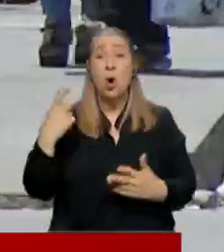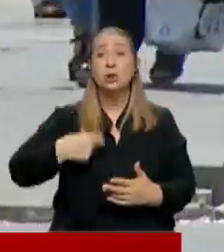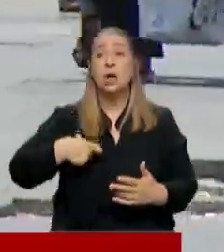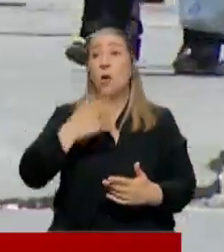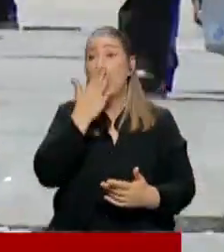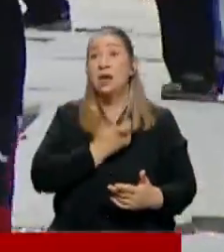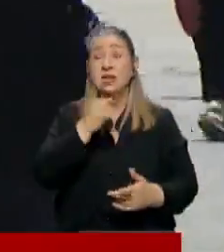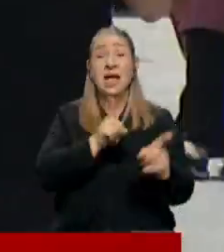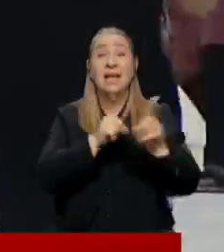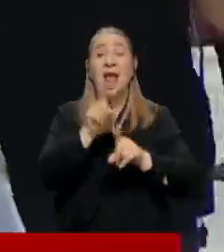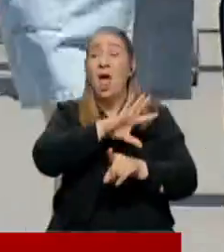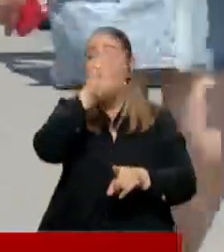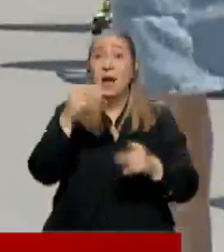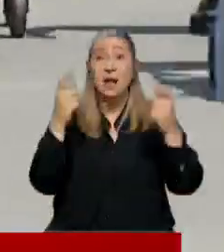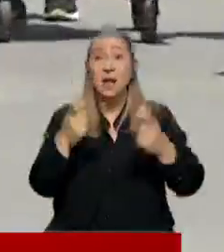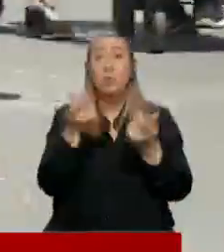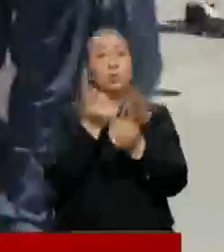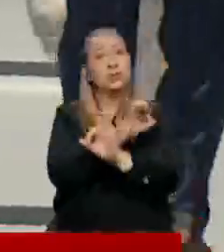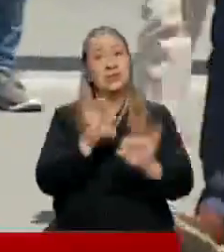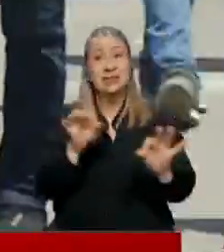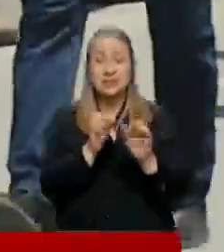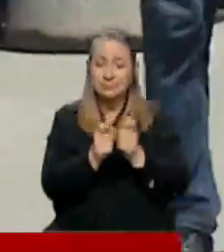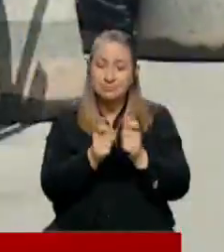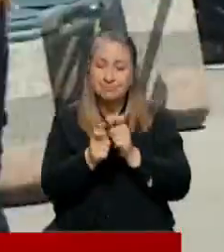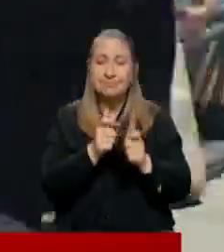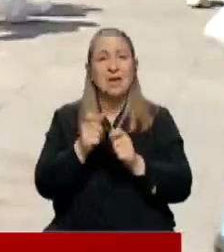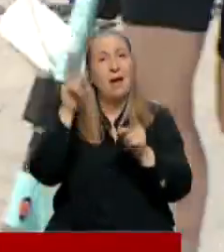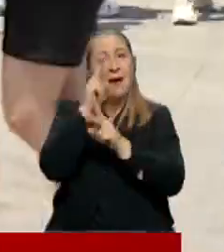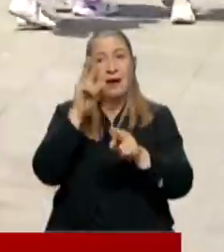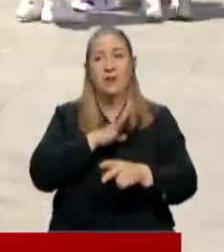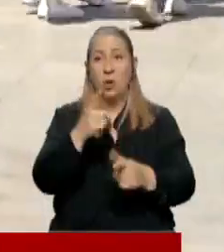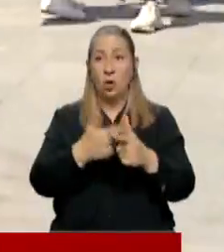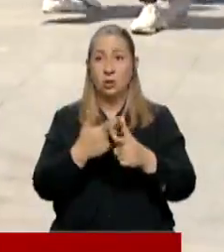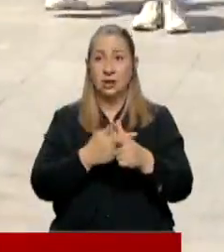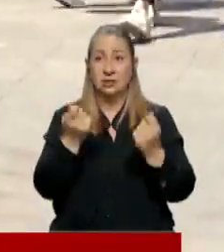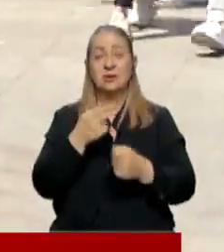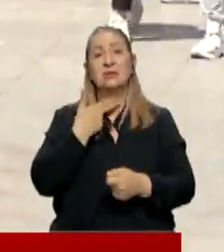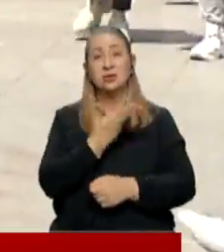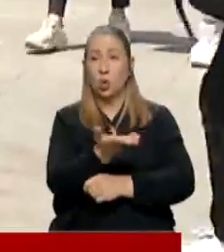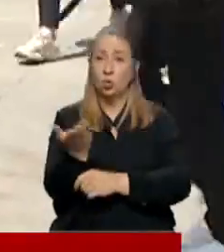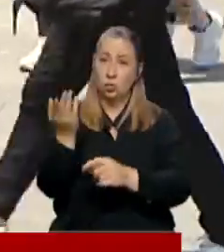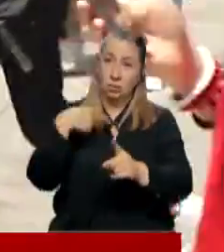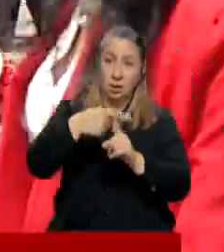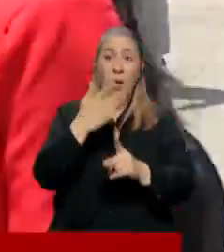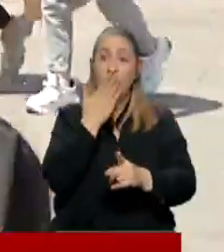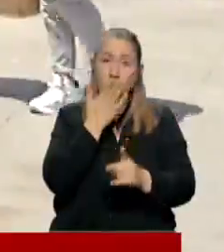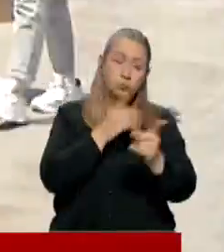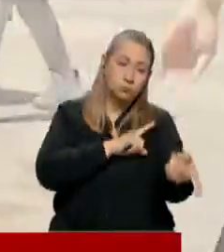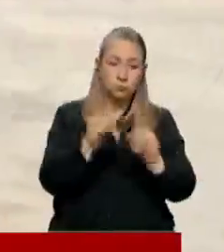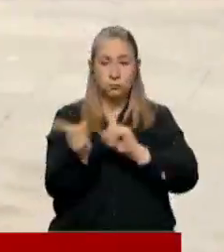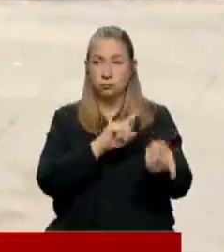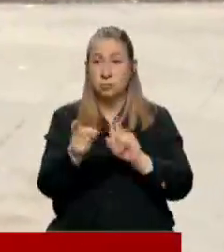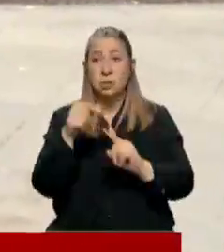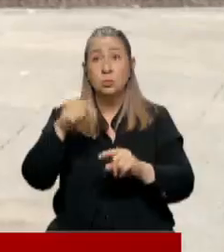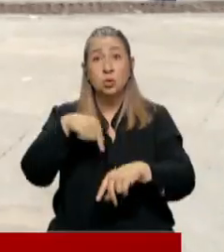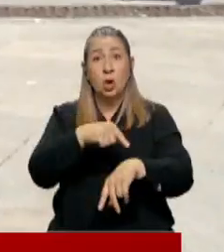özellikle öğrenciler interneti her yerde ücretsiz kullanmanın hayalini kuruyor. Otelde çalışıyorum, garsonluk yapıyorum ayrıca. Hem okuyorum hem çalışıyorum.